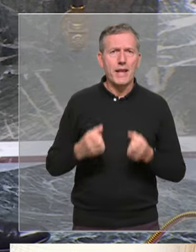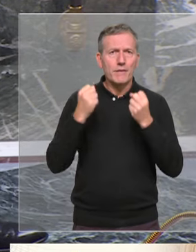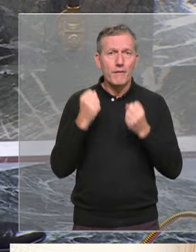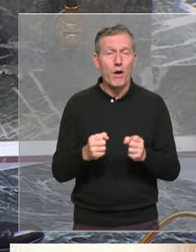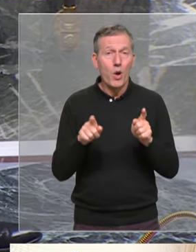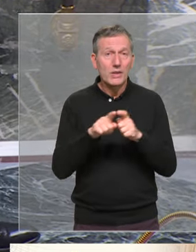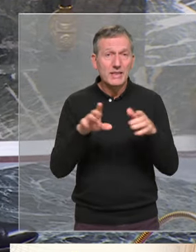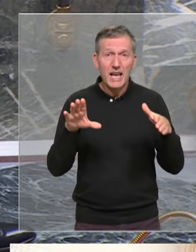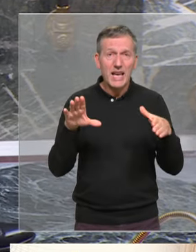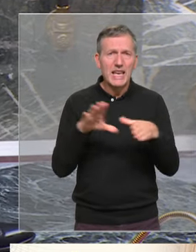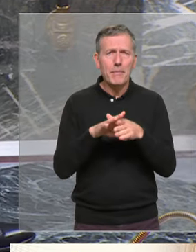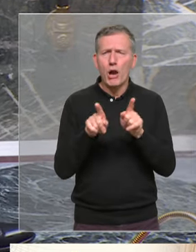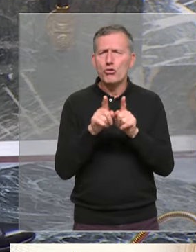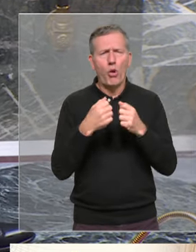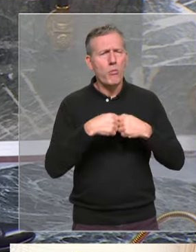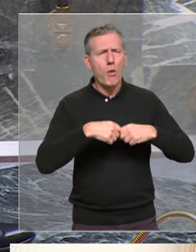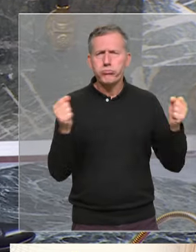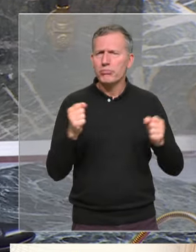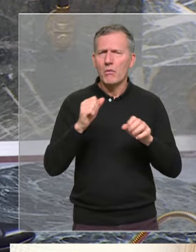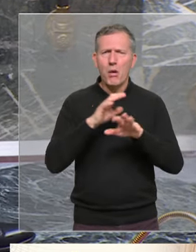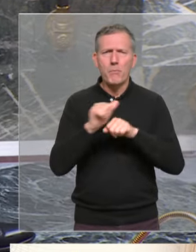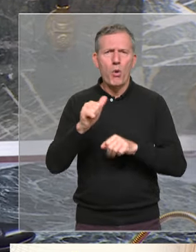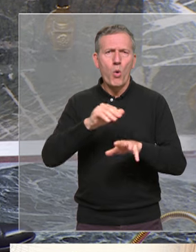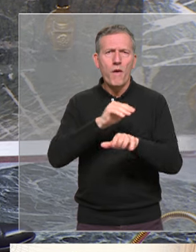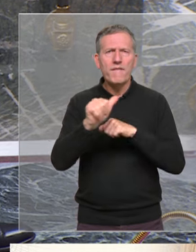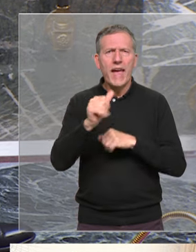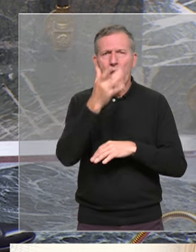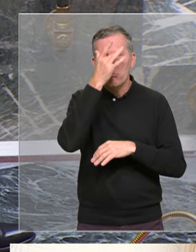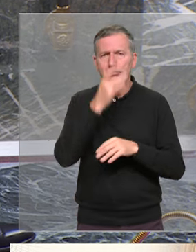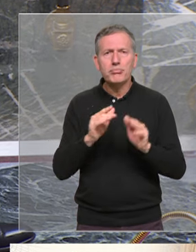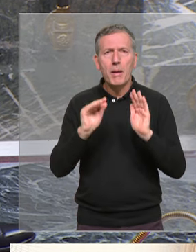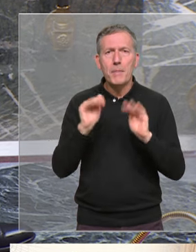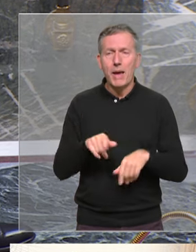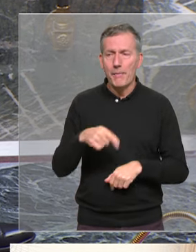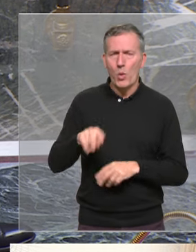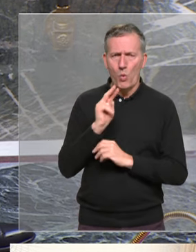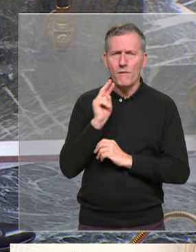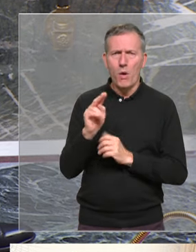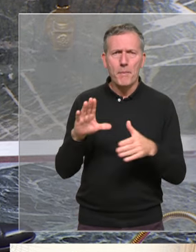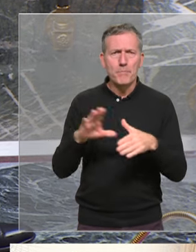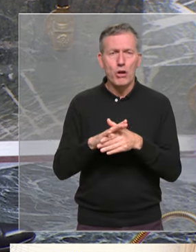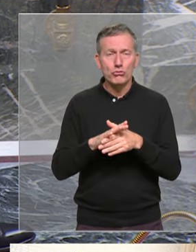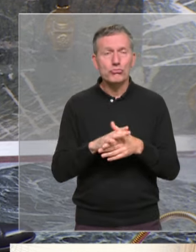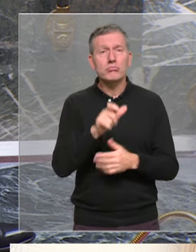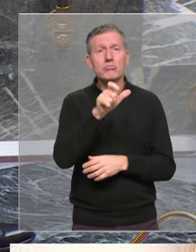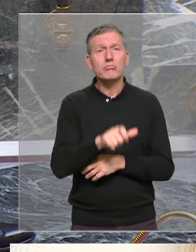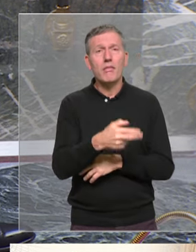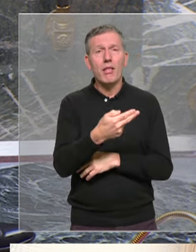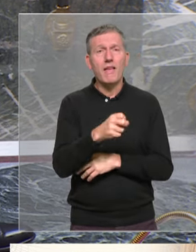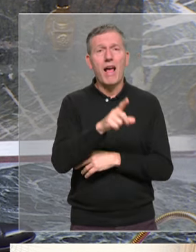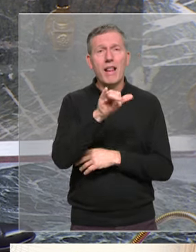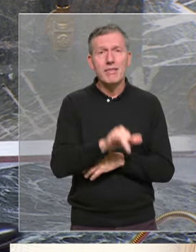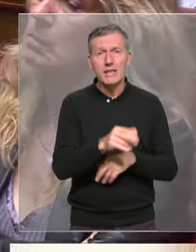d'une désinhibition croissante du Kremlin dont nous devons tenir compte. Avec la mort d'Alexei